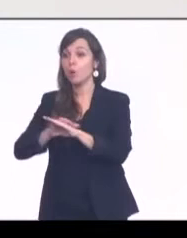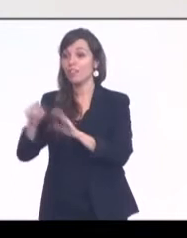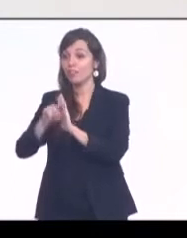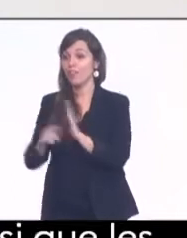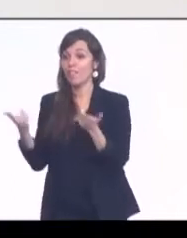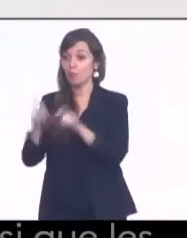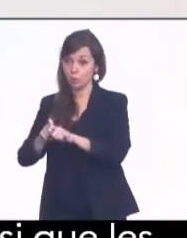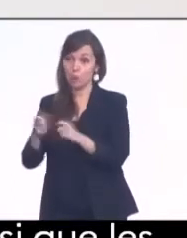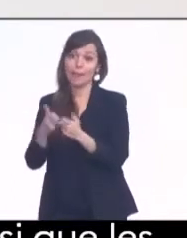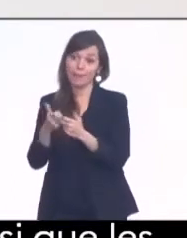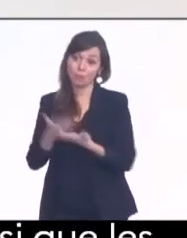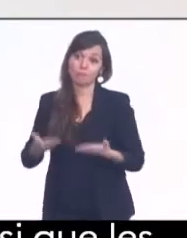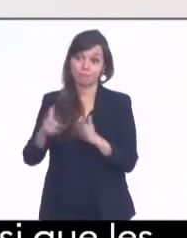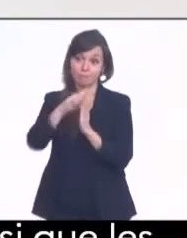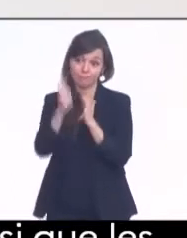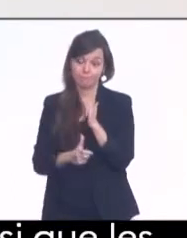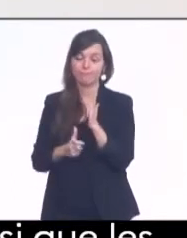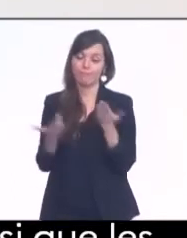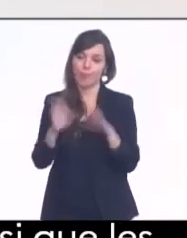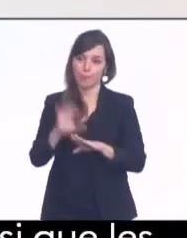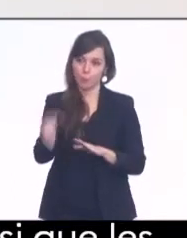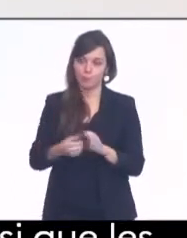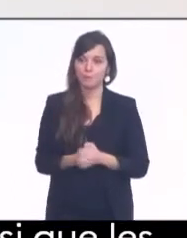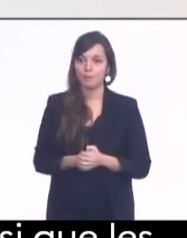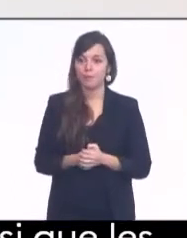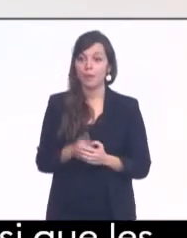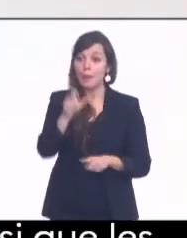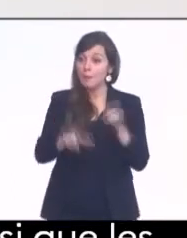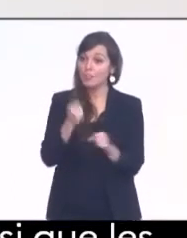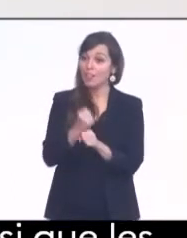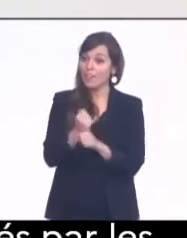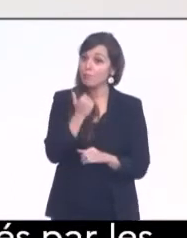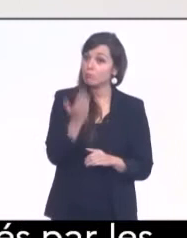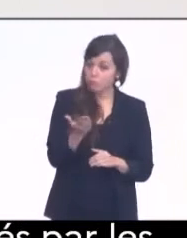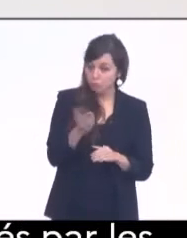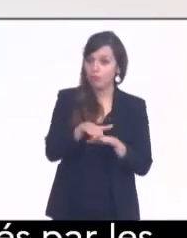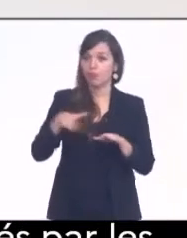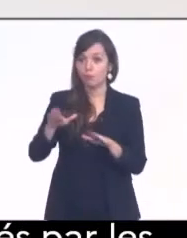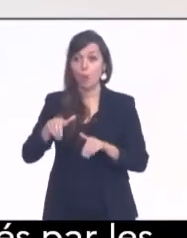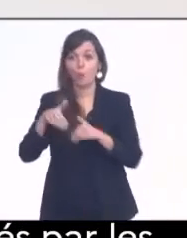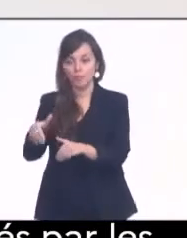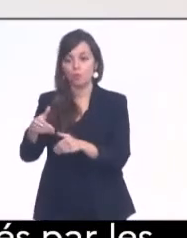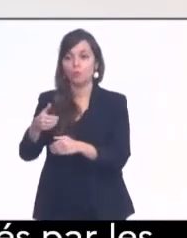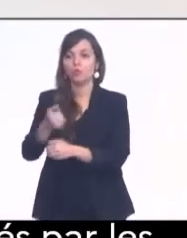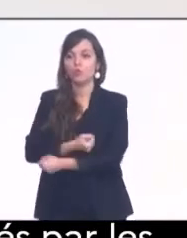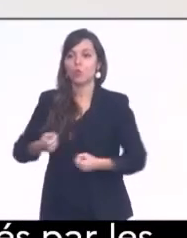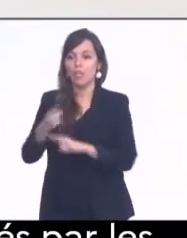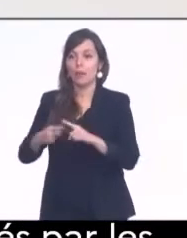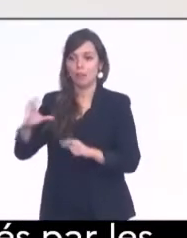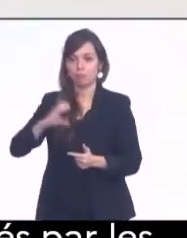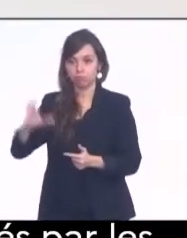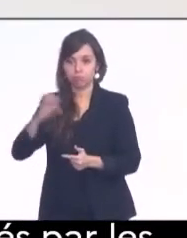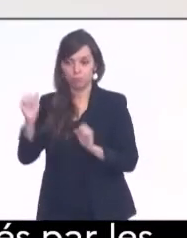notamment pour le secteur de la restauration. Les personnes qui ne peuvent pas travailler continueront à bénéficier du chômage partiel. Les travailleurs